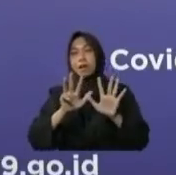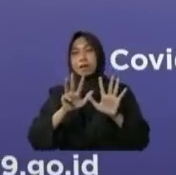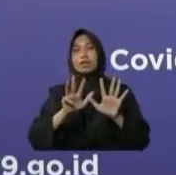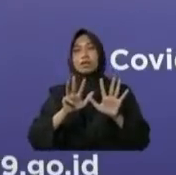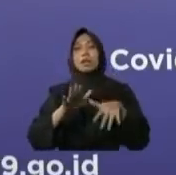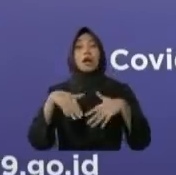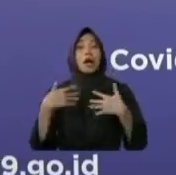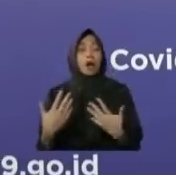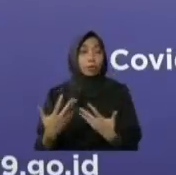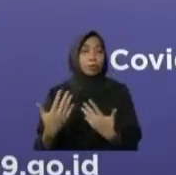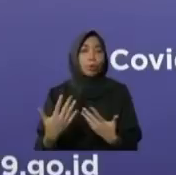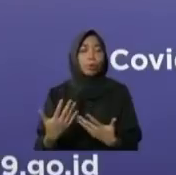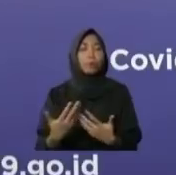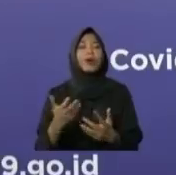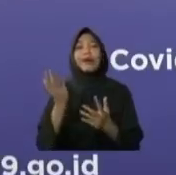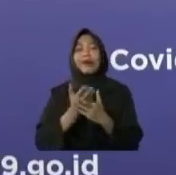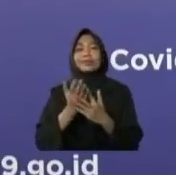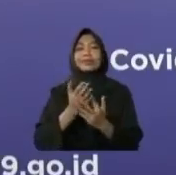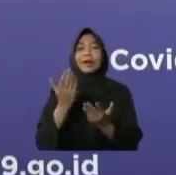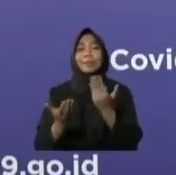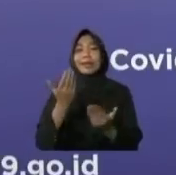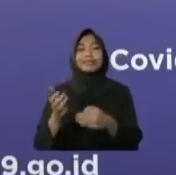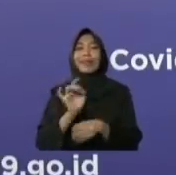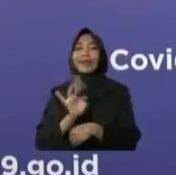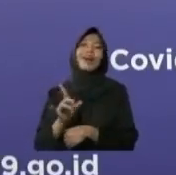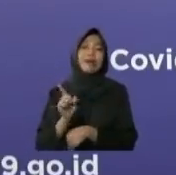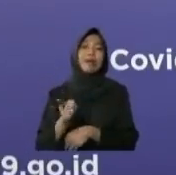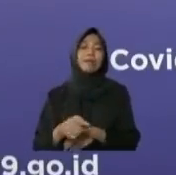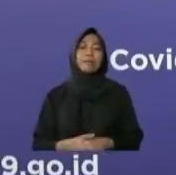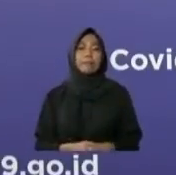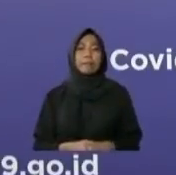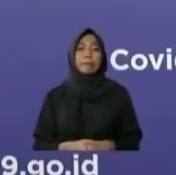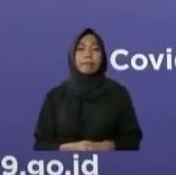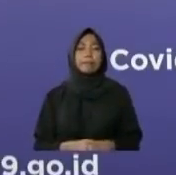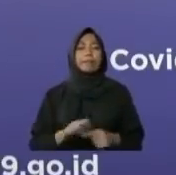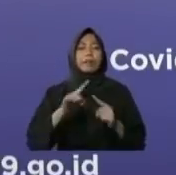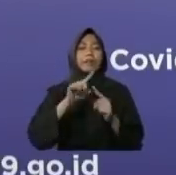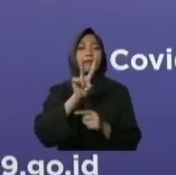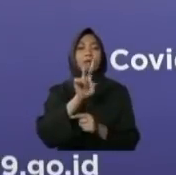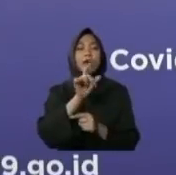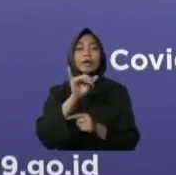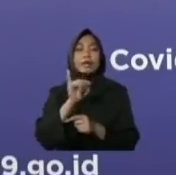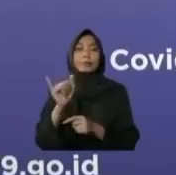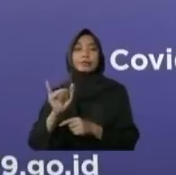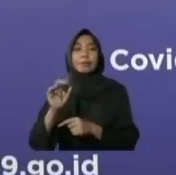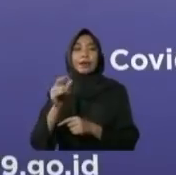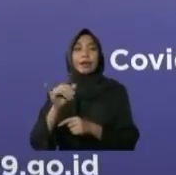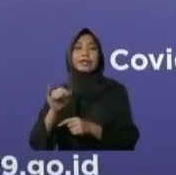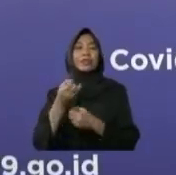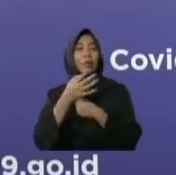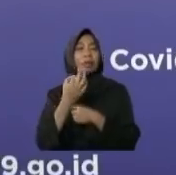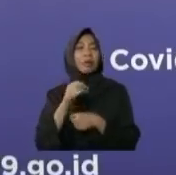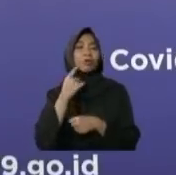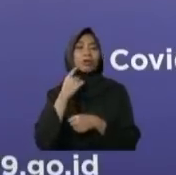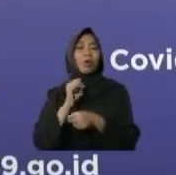Hai maupun kita bisa mengakses aplikasi online yang lainnya TVRI dan RRI secara rutin pasti akan memberitakan